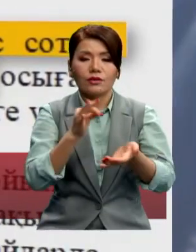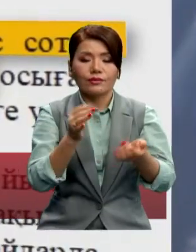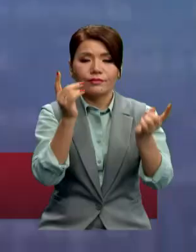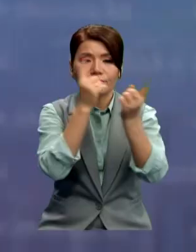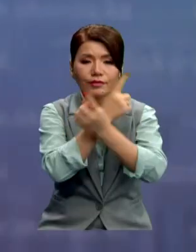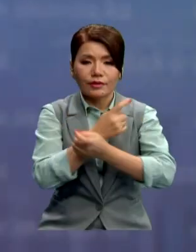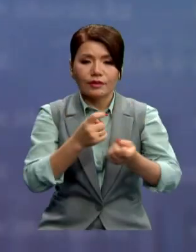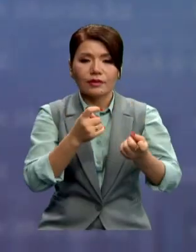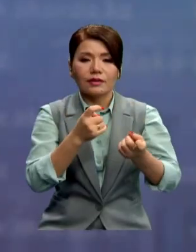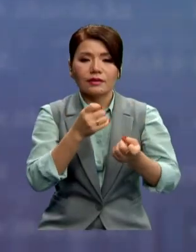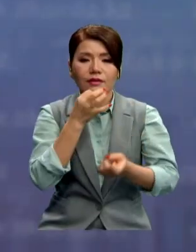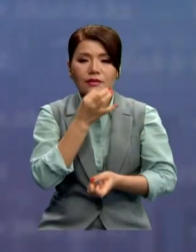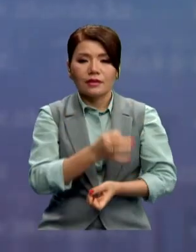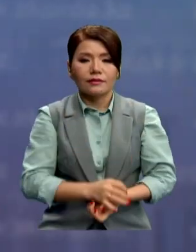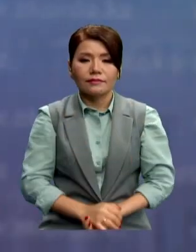жатпайтынын хабарлады.